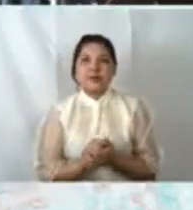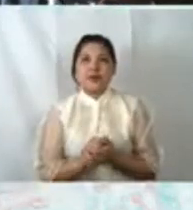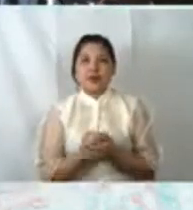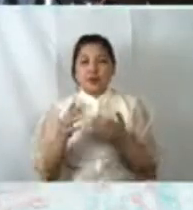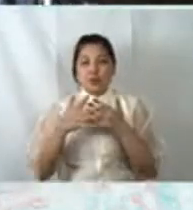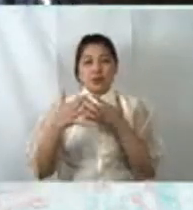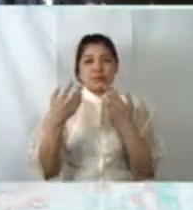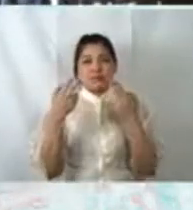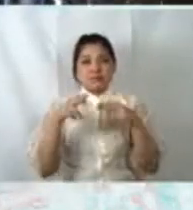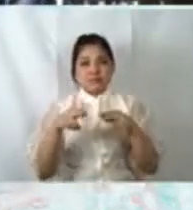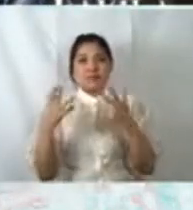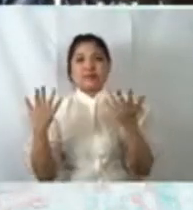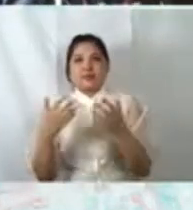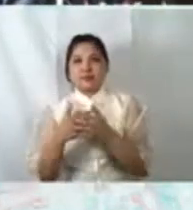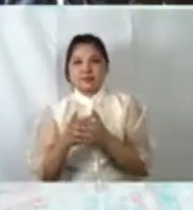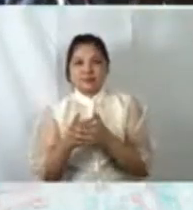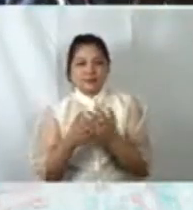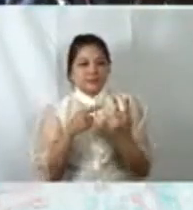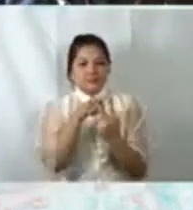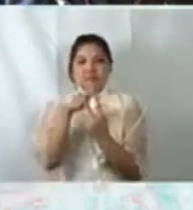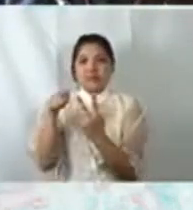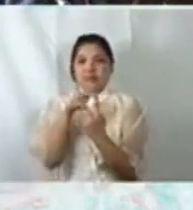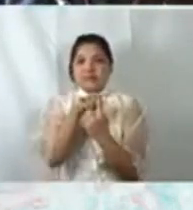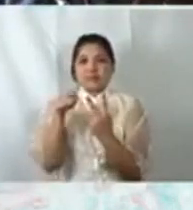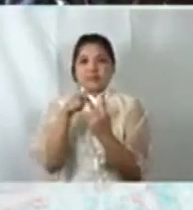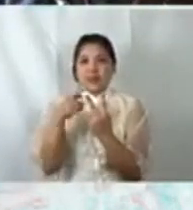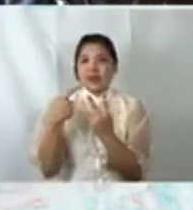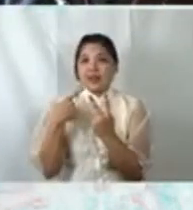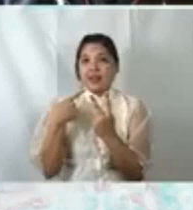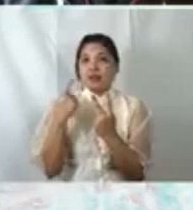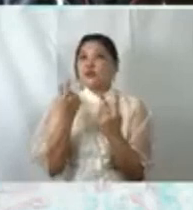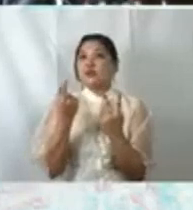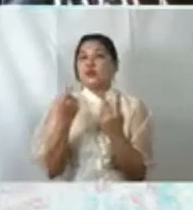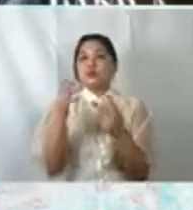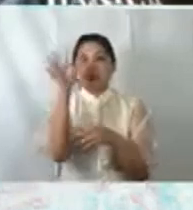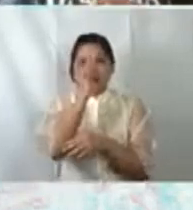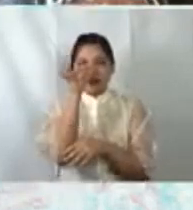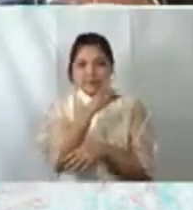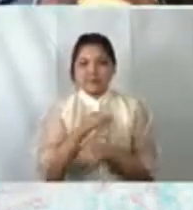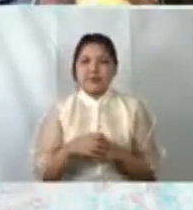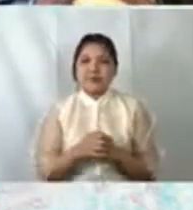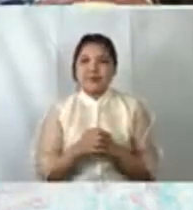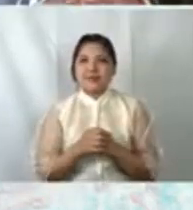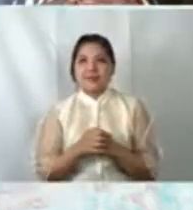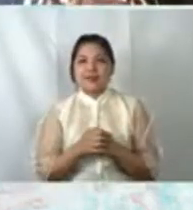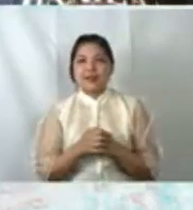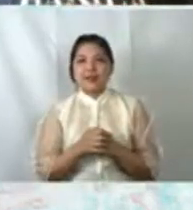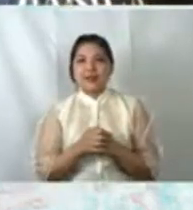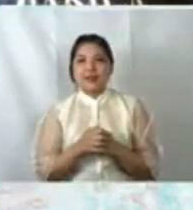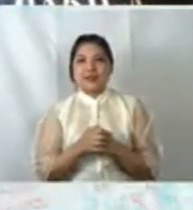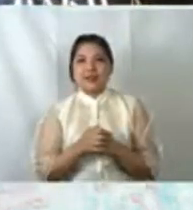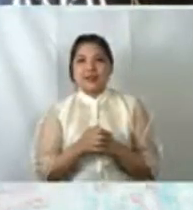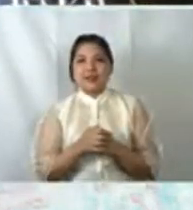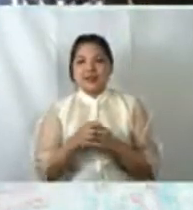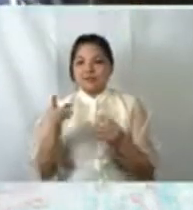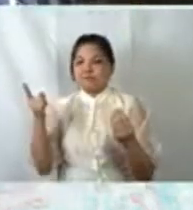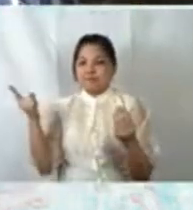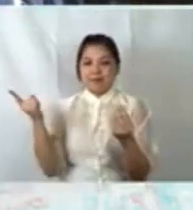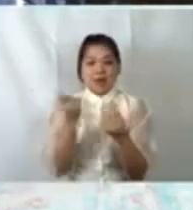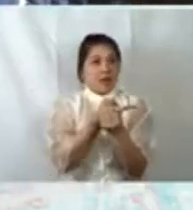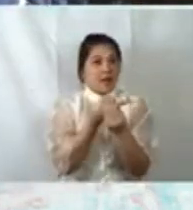habang sa kapagitan yan, may ginawang mga Pilipino. So nung napatalsik ng